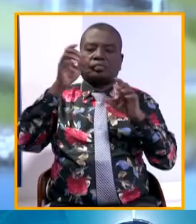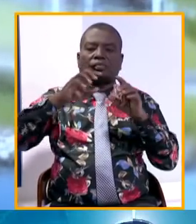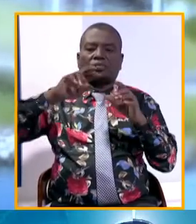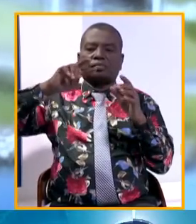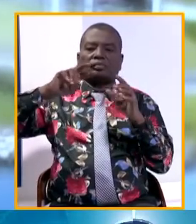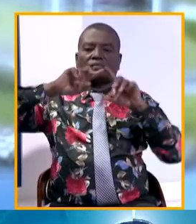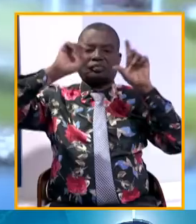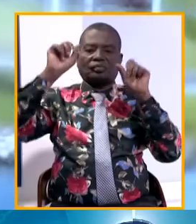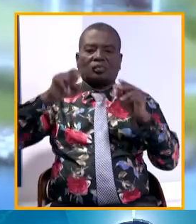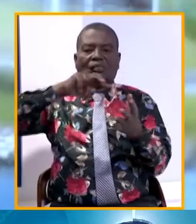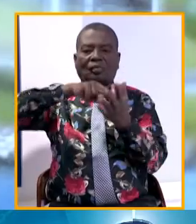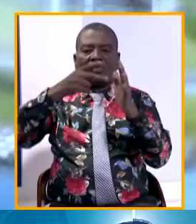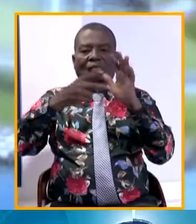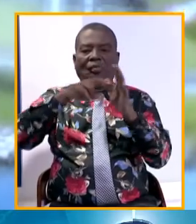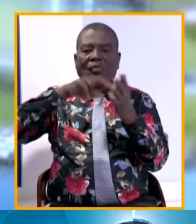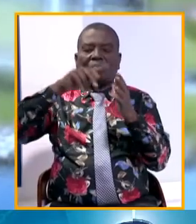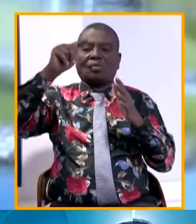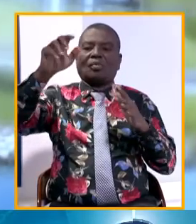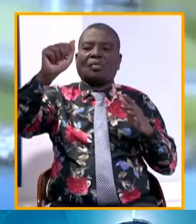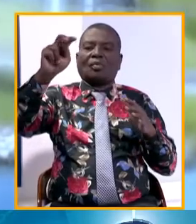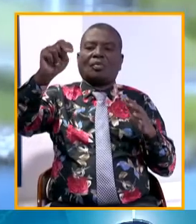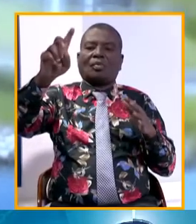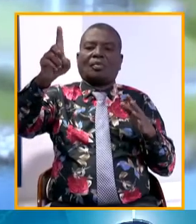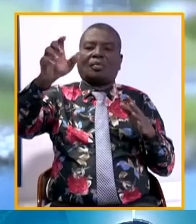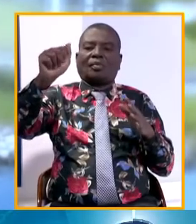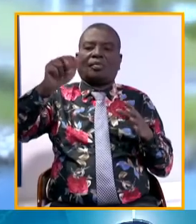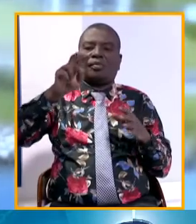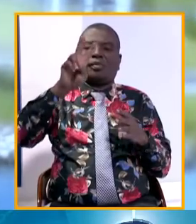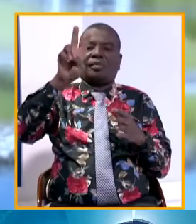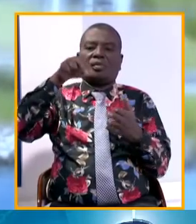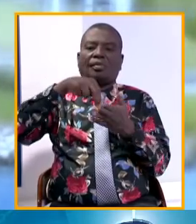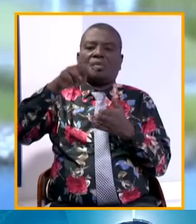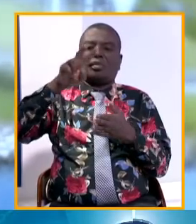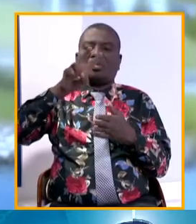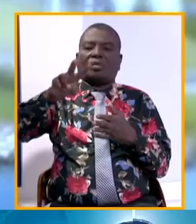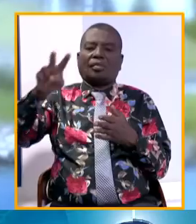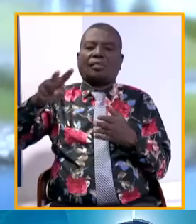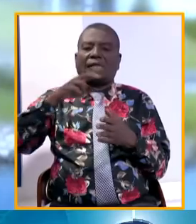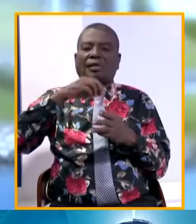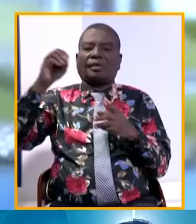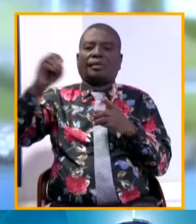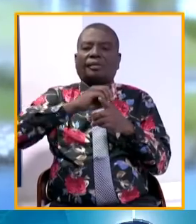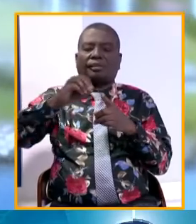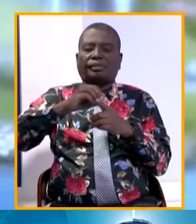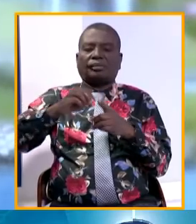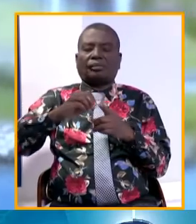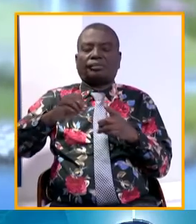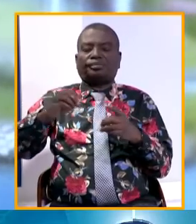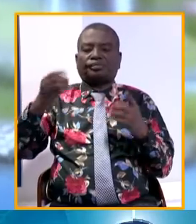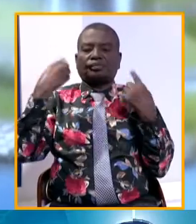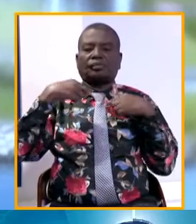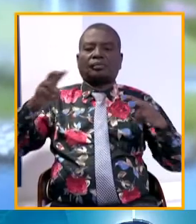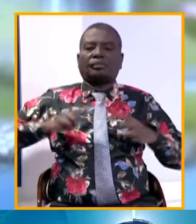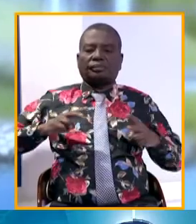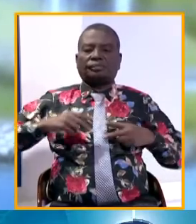Top Vacances Tanda 2022. Cette compétition culturelle vise à occuper sainement pendant les